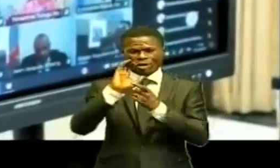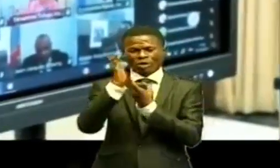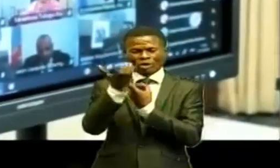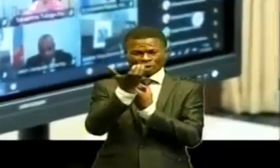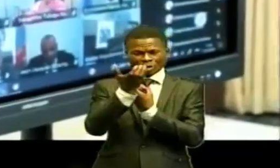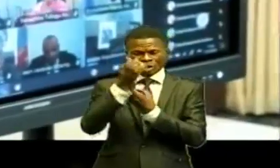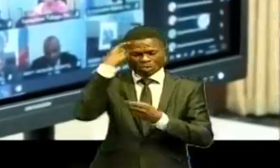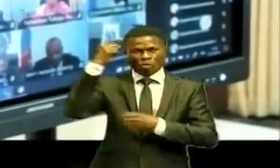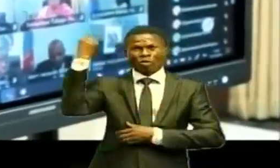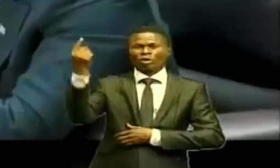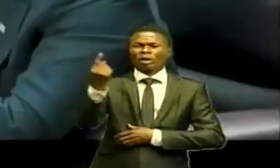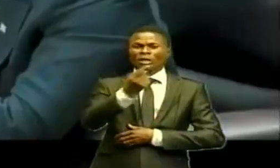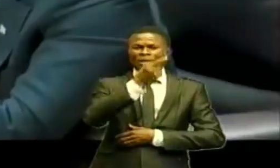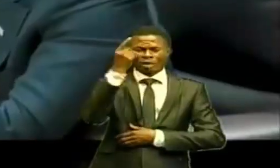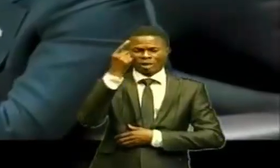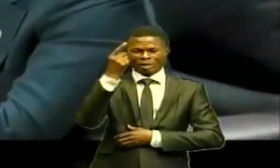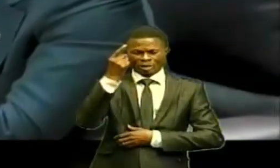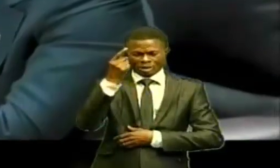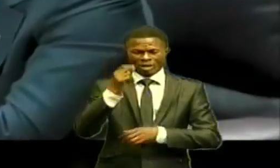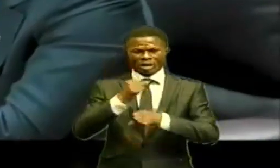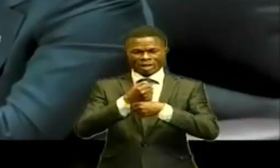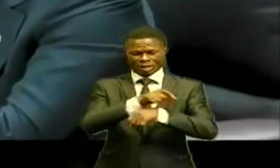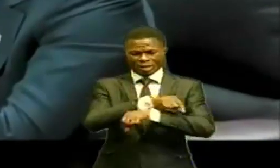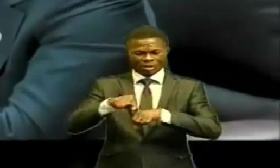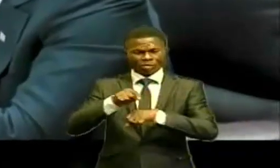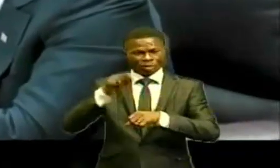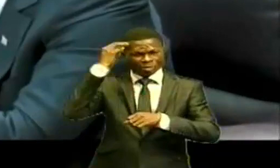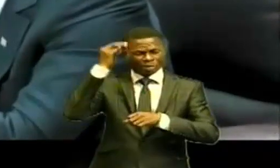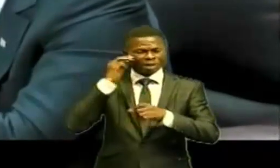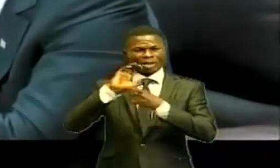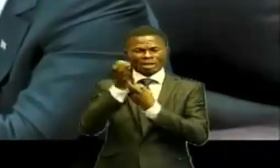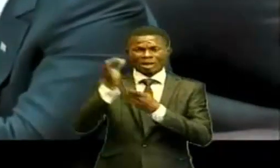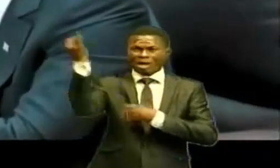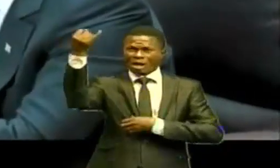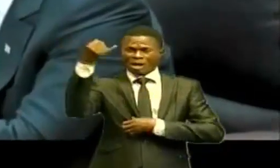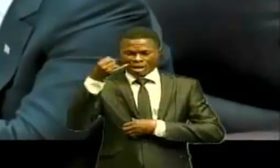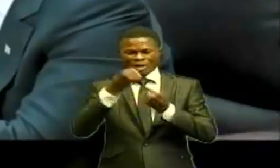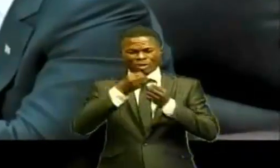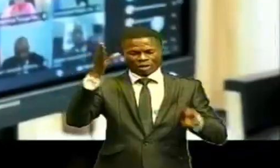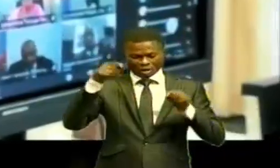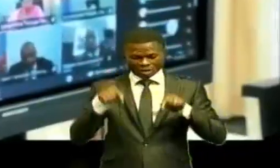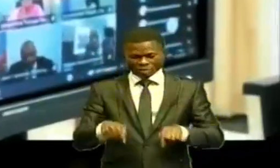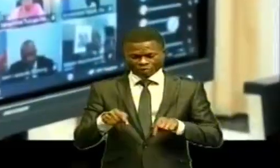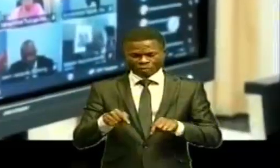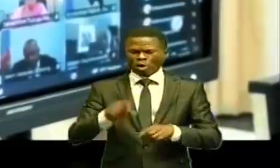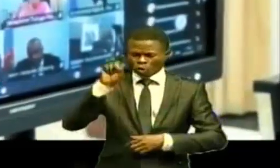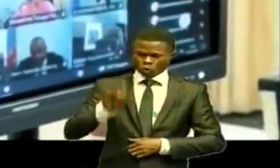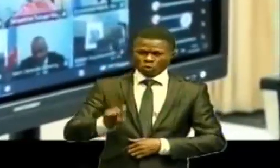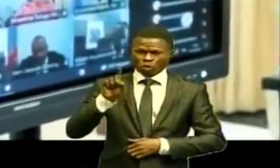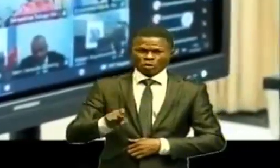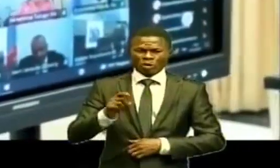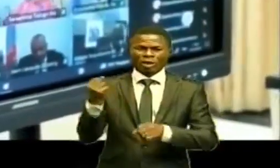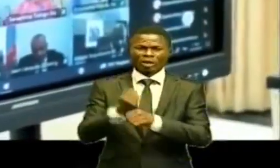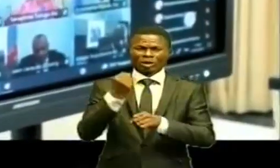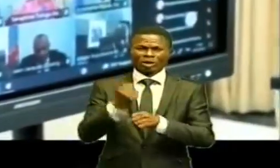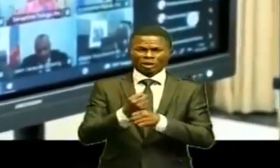immatériel de l'humanité met en scène le ministère de la Culture, Arts et Patrimoine, qui a désormais l'obligation de